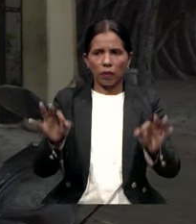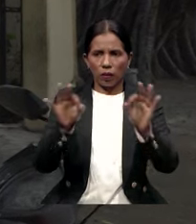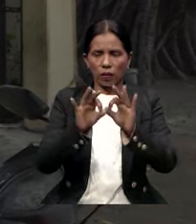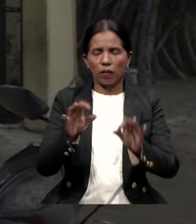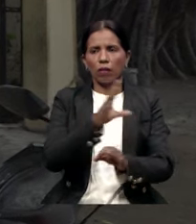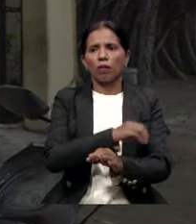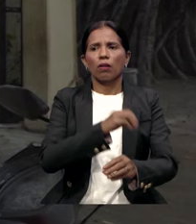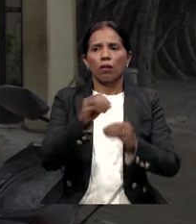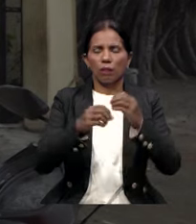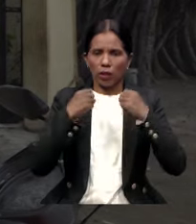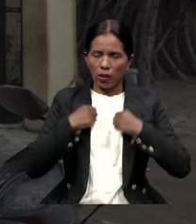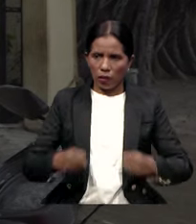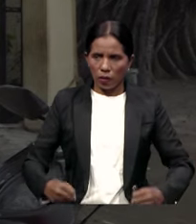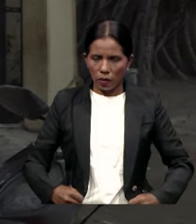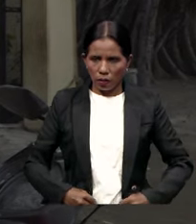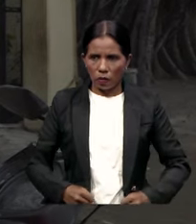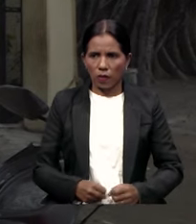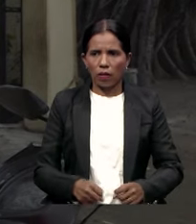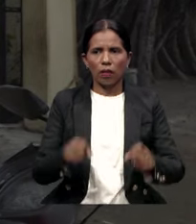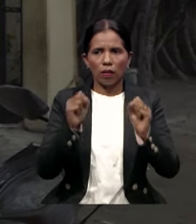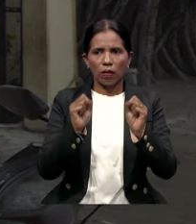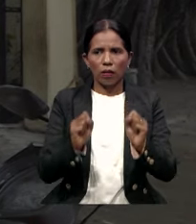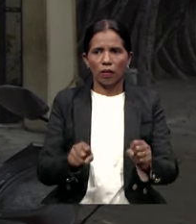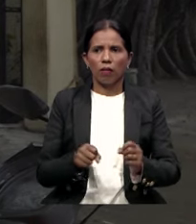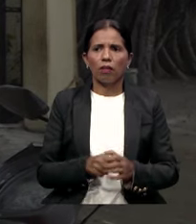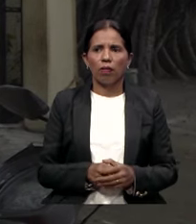sektor Saudi ni atunne bele